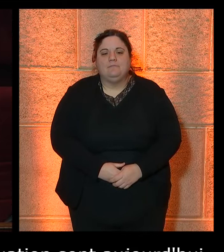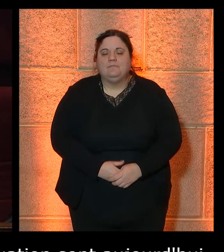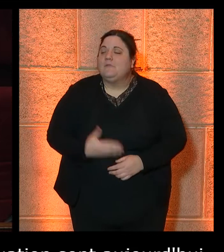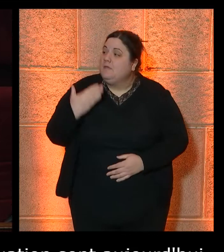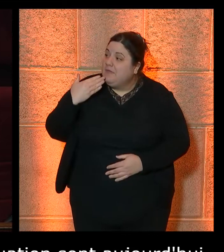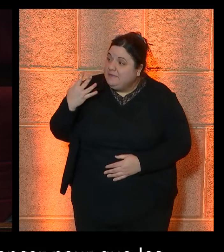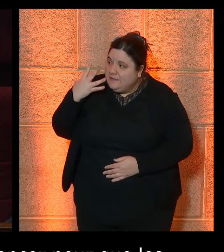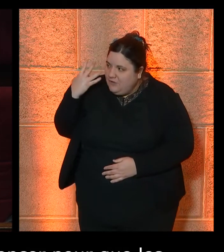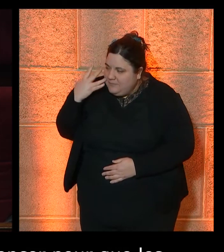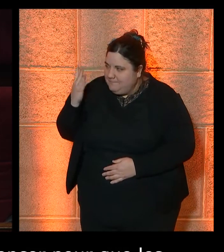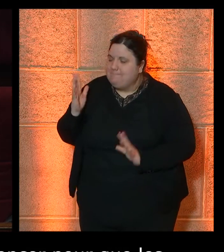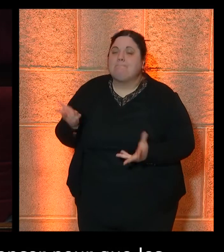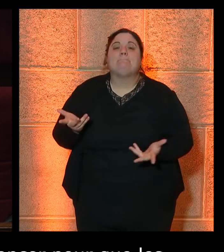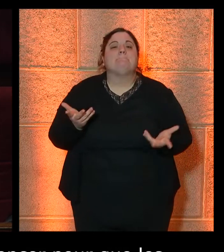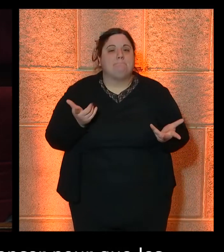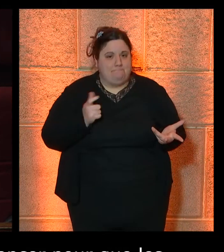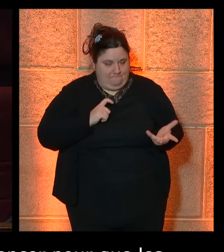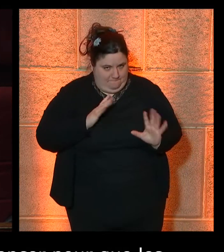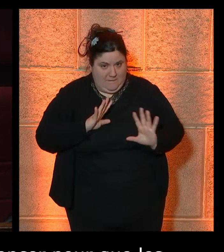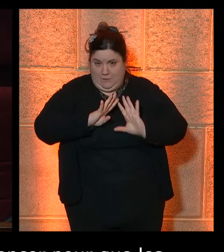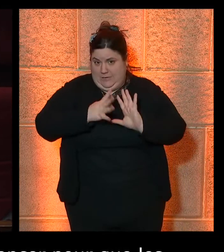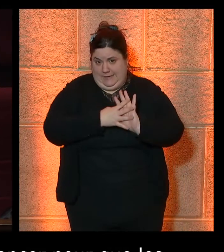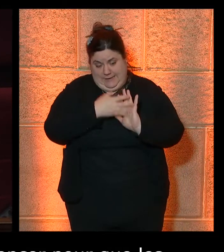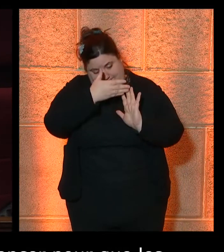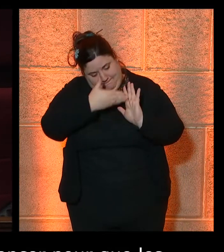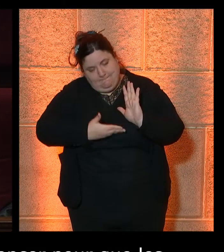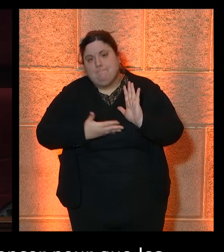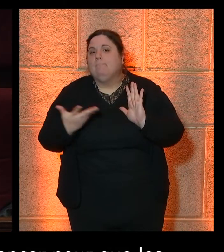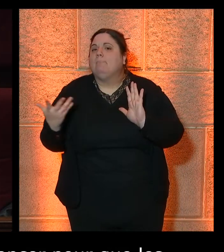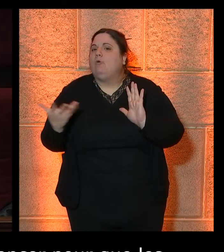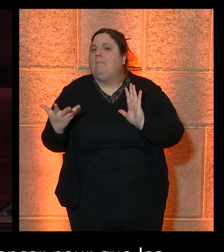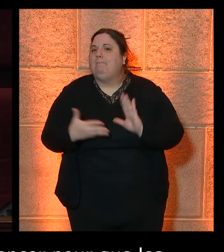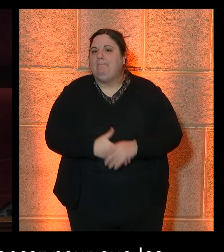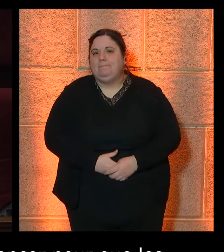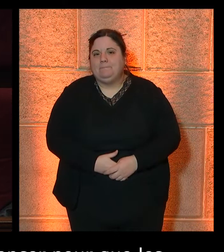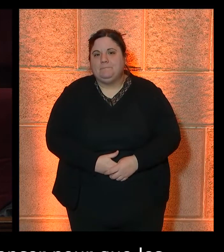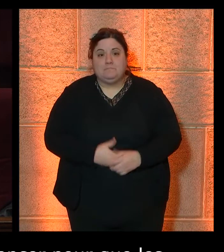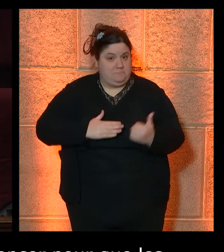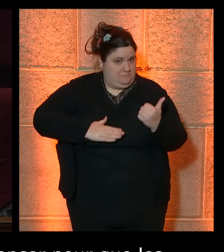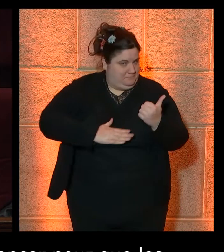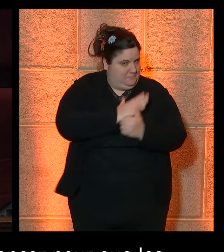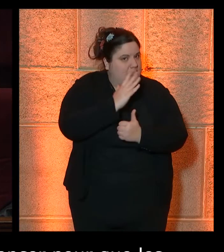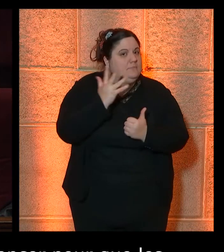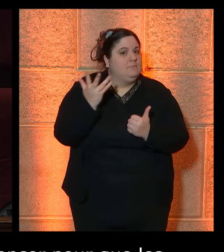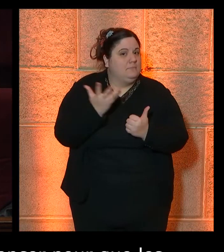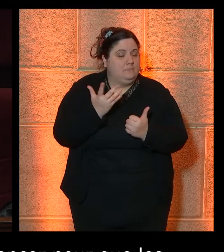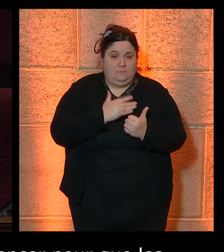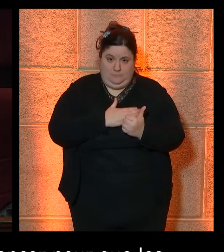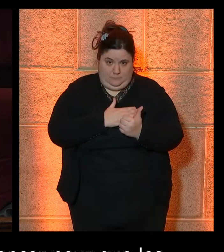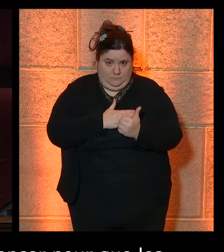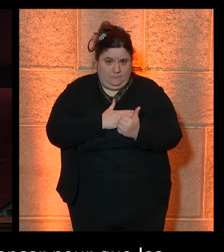Merci Jérémy. Alors, les critères, quels sont-ils ? Eh bien d'abord, vérifier